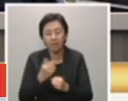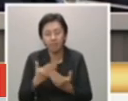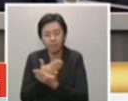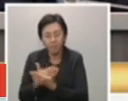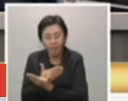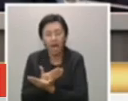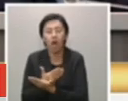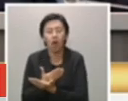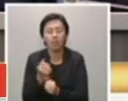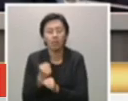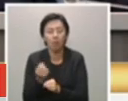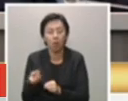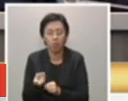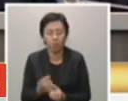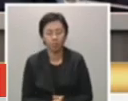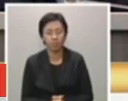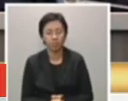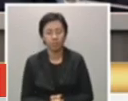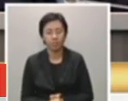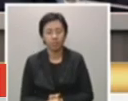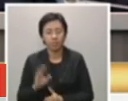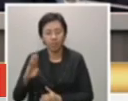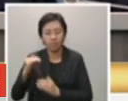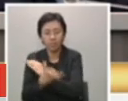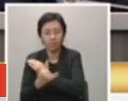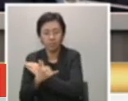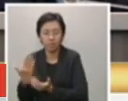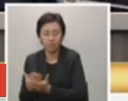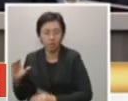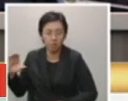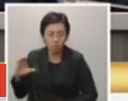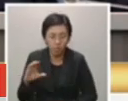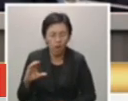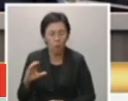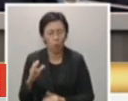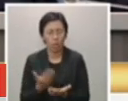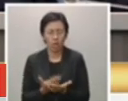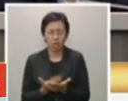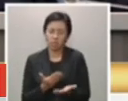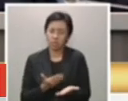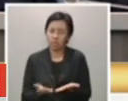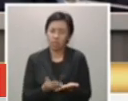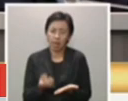นเพิ่มต่างประเทศจะมาลงทุนต้นทุนก็สูงขึ้น